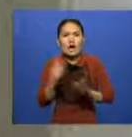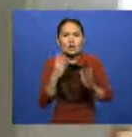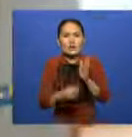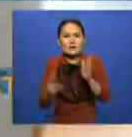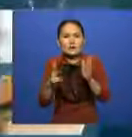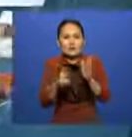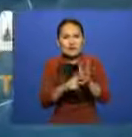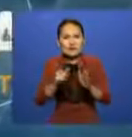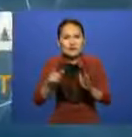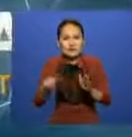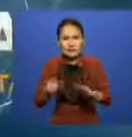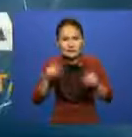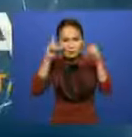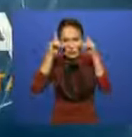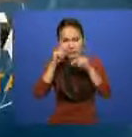uykuga ketip kayta oýanган.